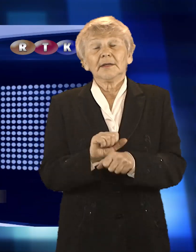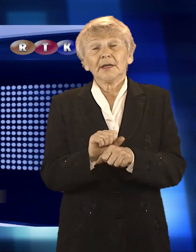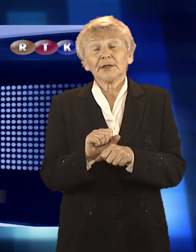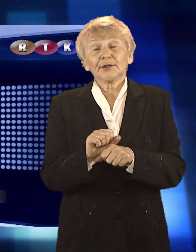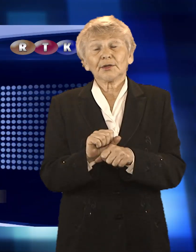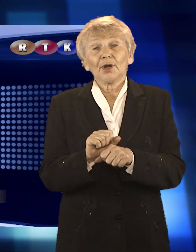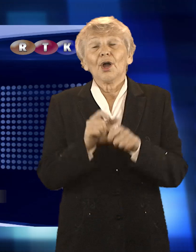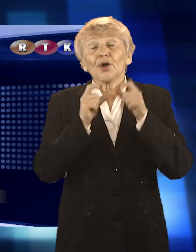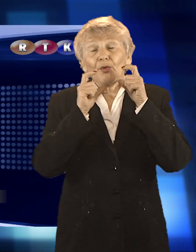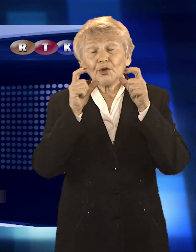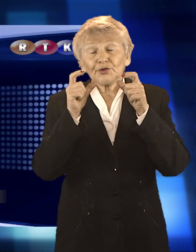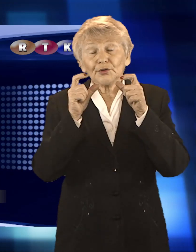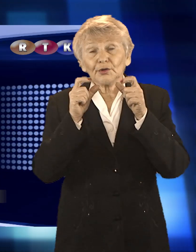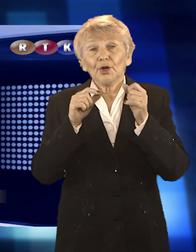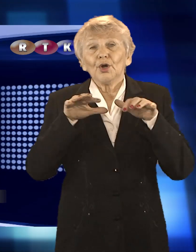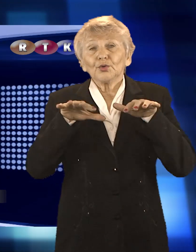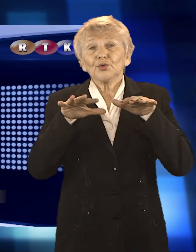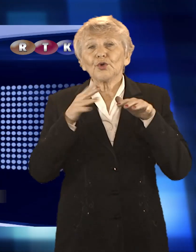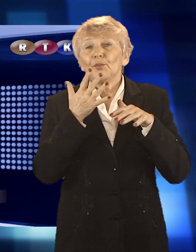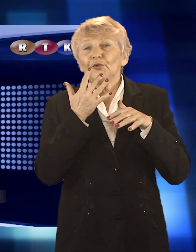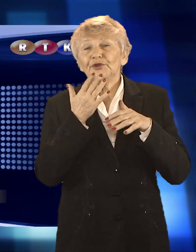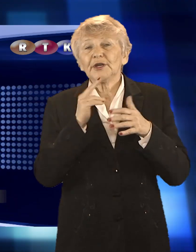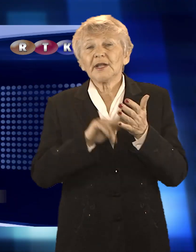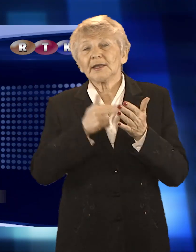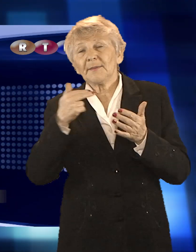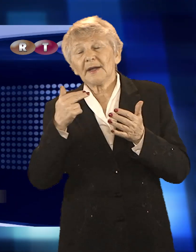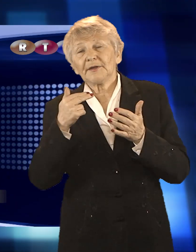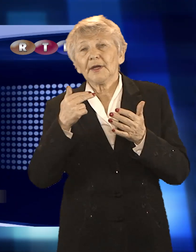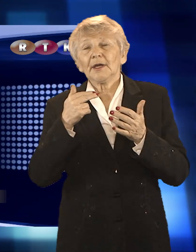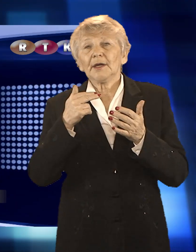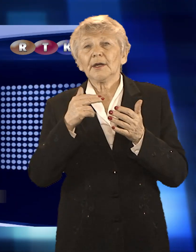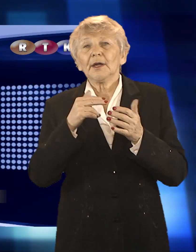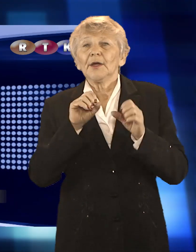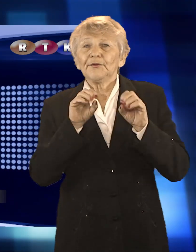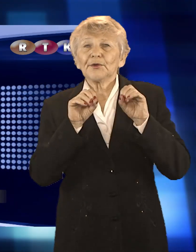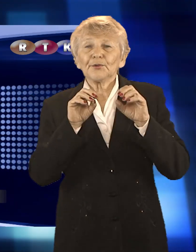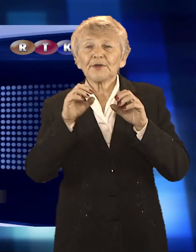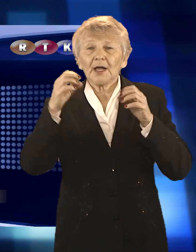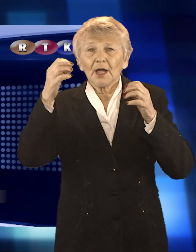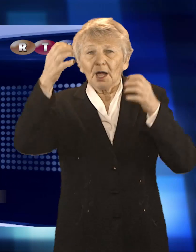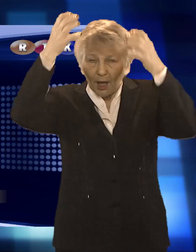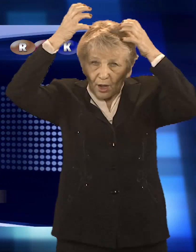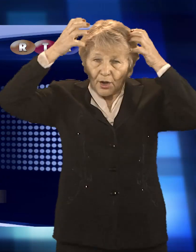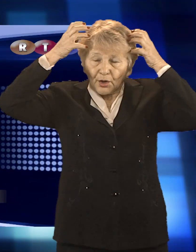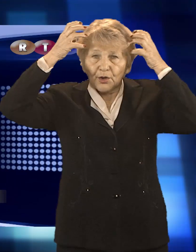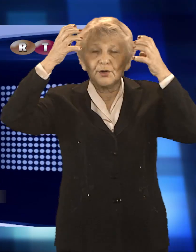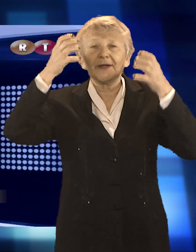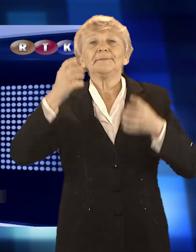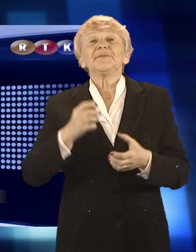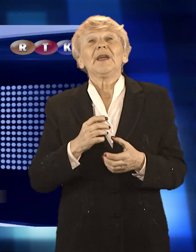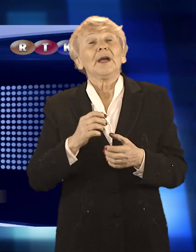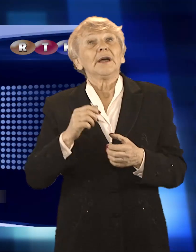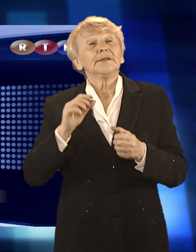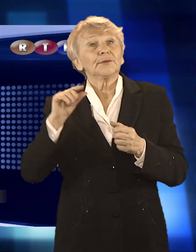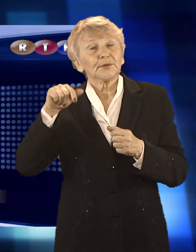głośno co najmniej od kilku tygodni, bo zabił już prawie 400 osób. I chociaż w Polsce nie stwierdzono jeszcze przypadku zarażenia